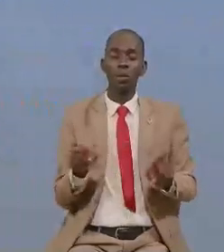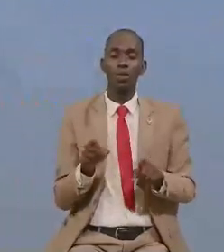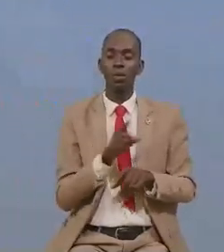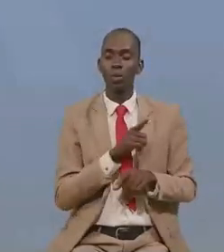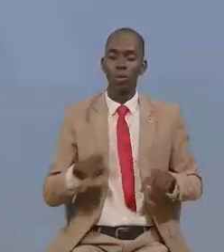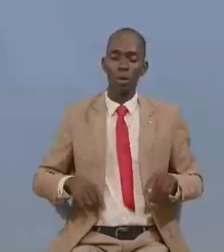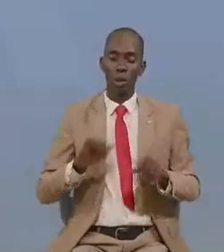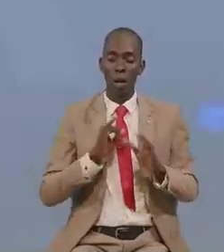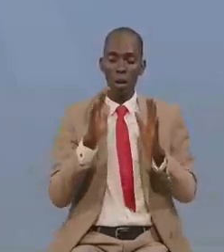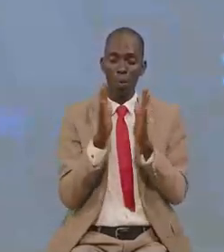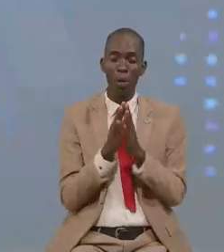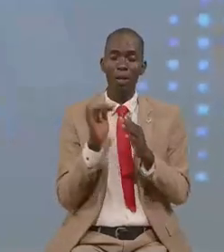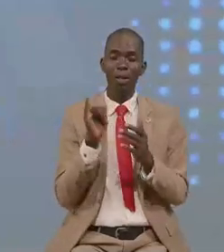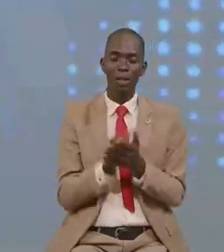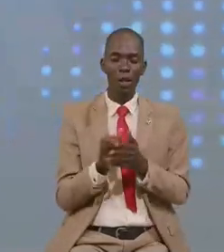que cette